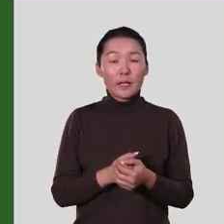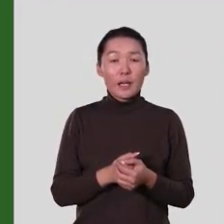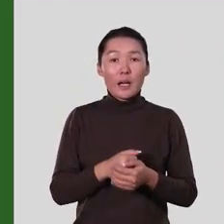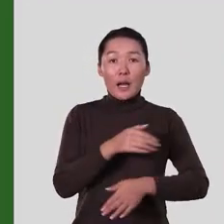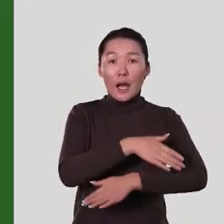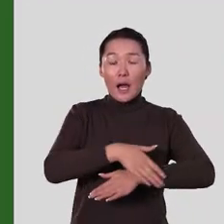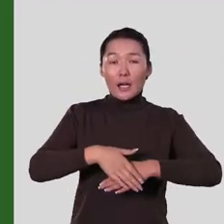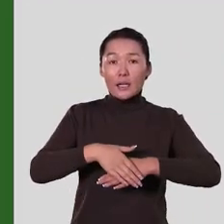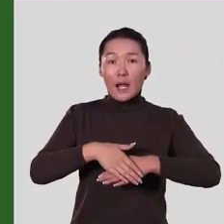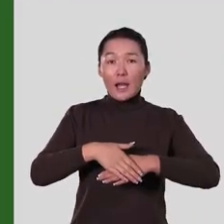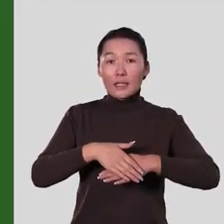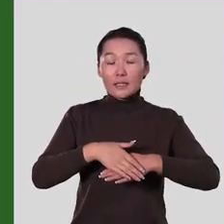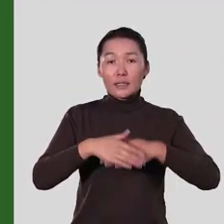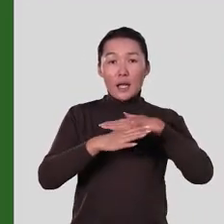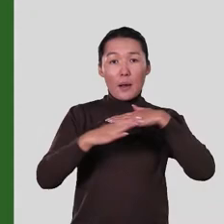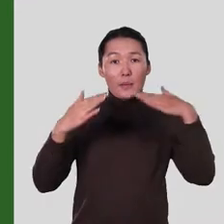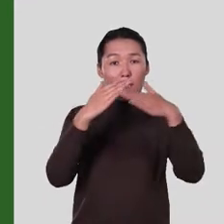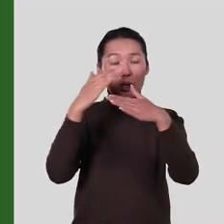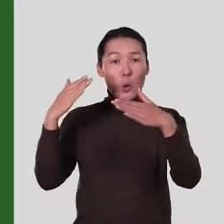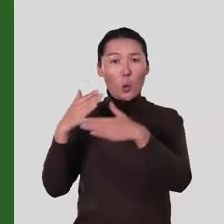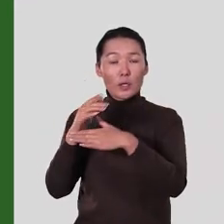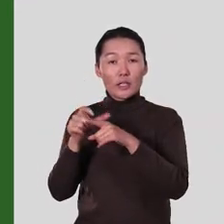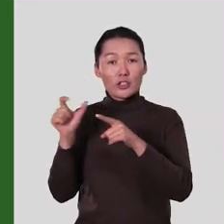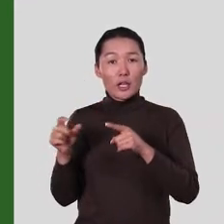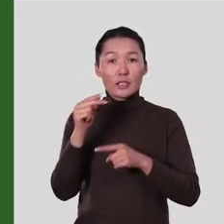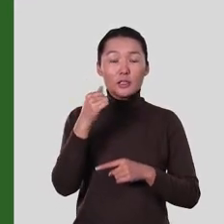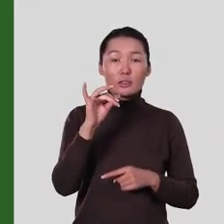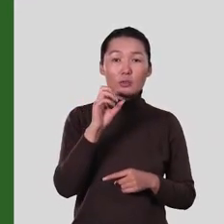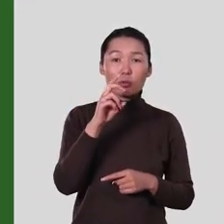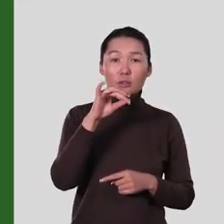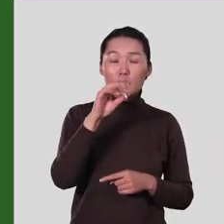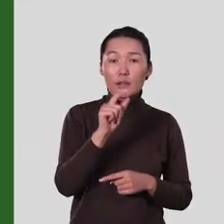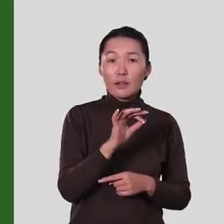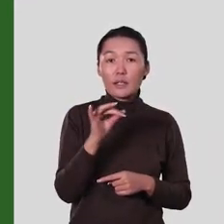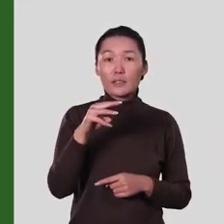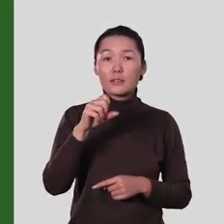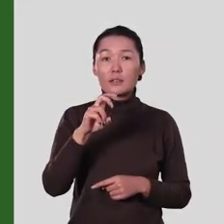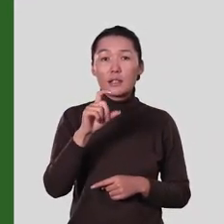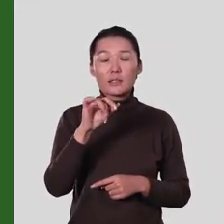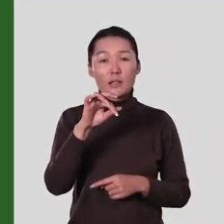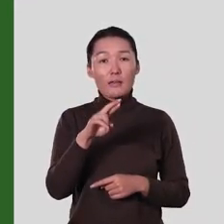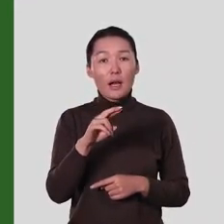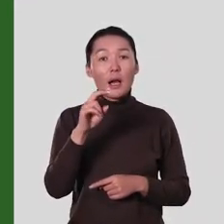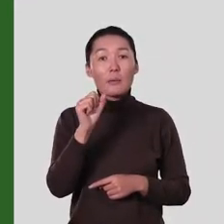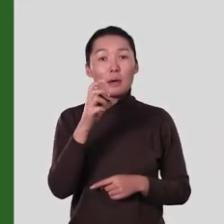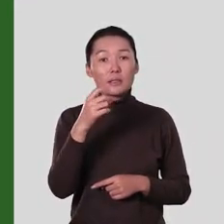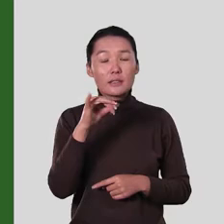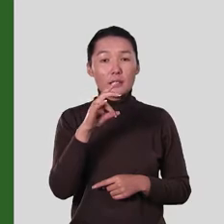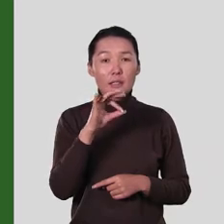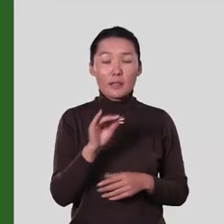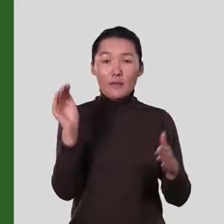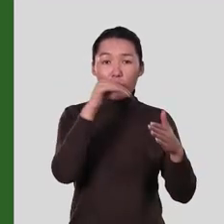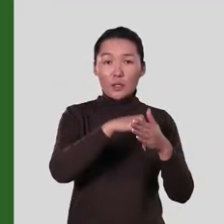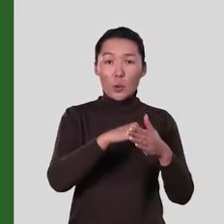Окраины предгорные части Чуйского и Таласского артезианских бассейнов относятся к